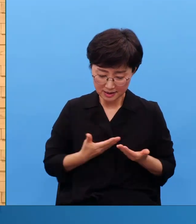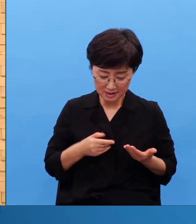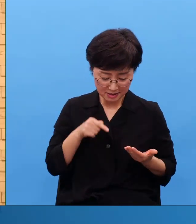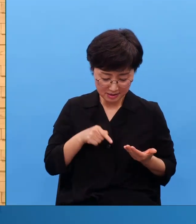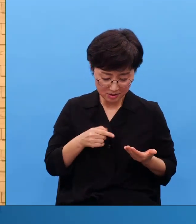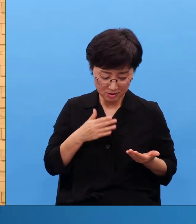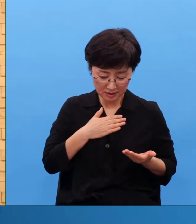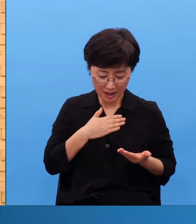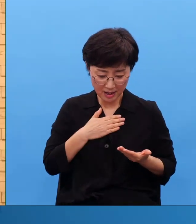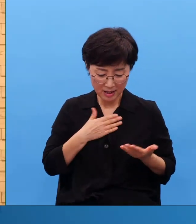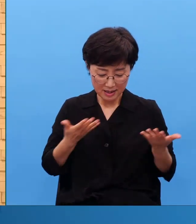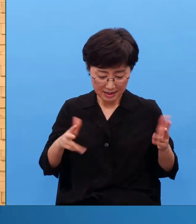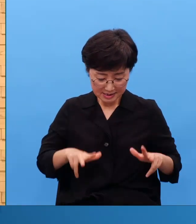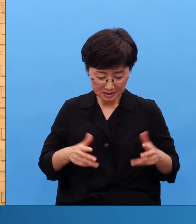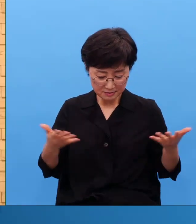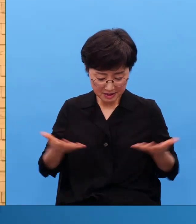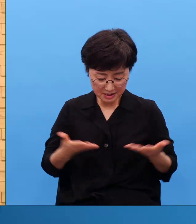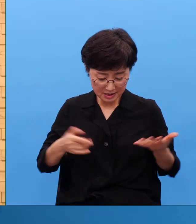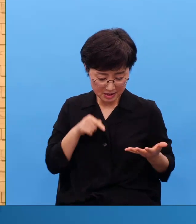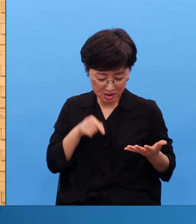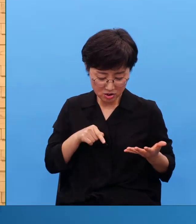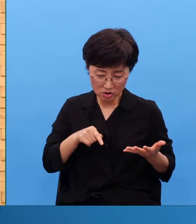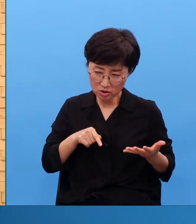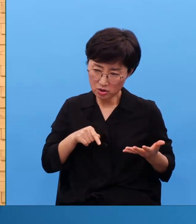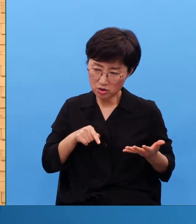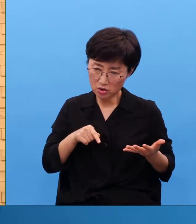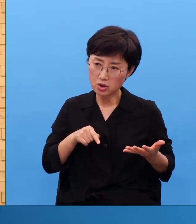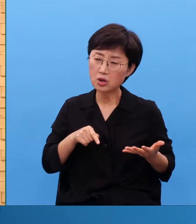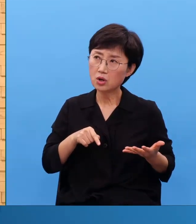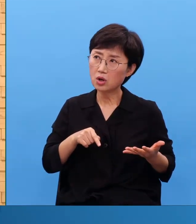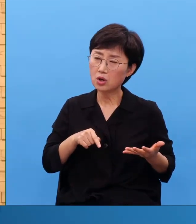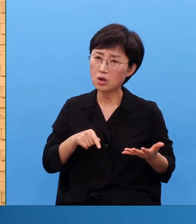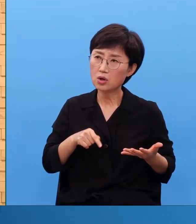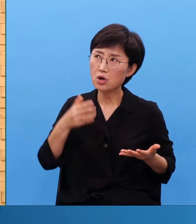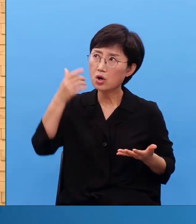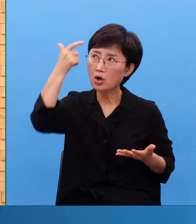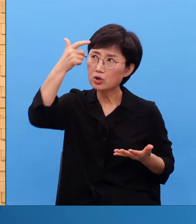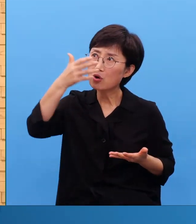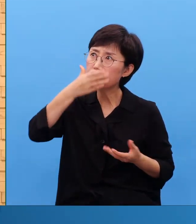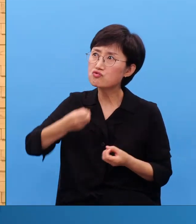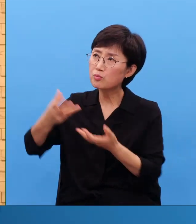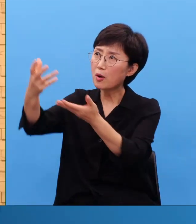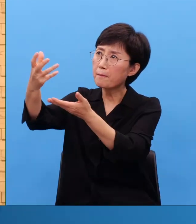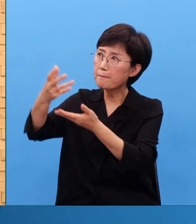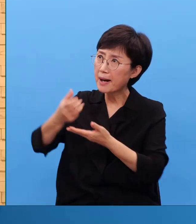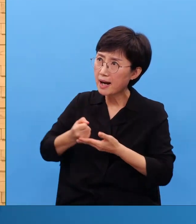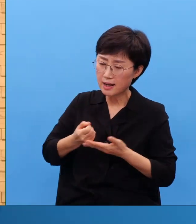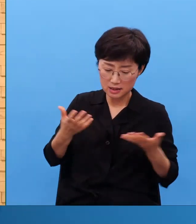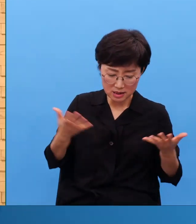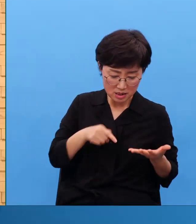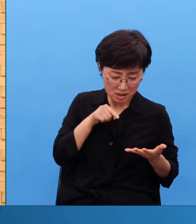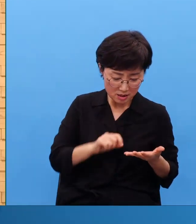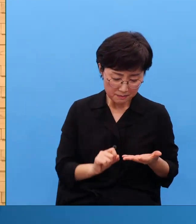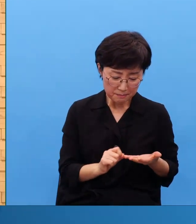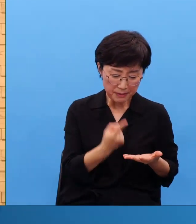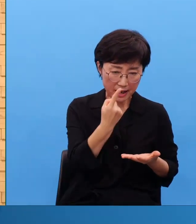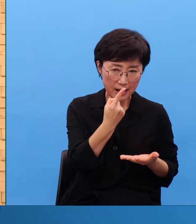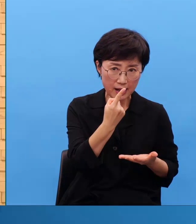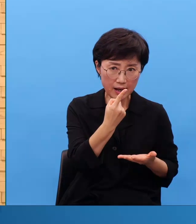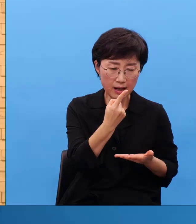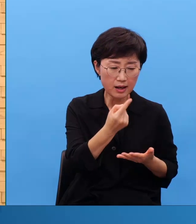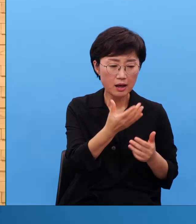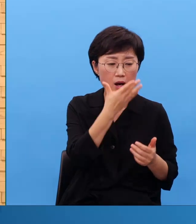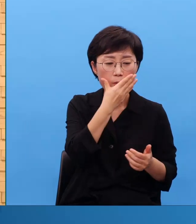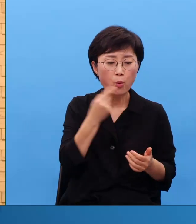주보가 맞으면 이거는 많은 사람 살리게 돼. When your occupation connects with these spiritual powers, you're